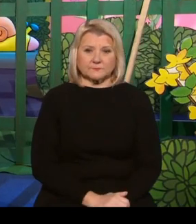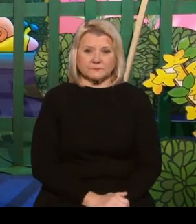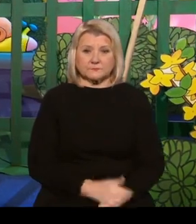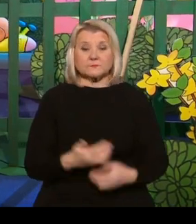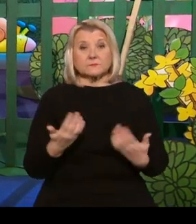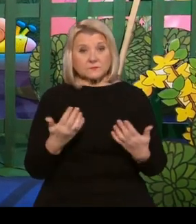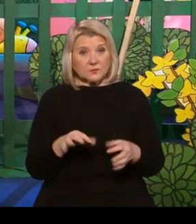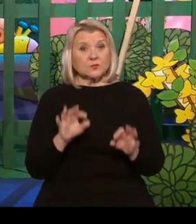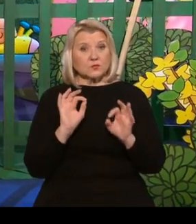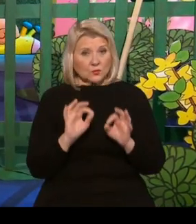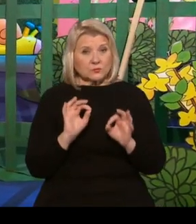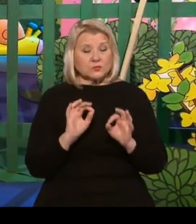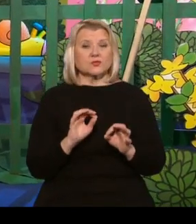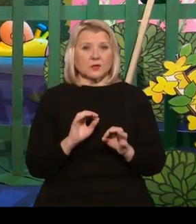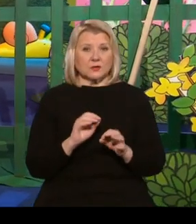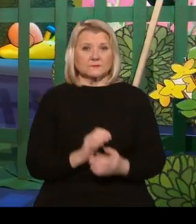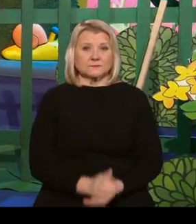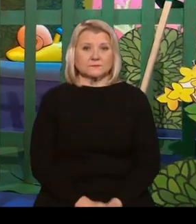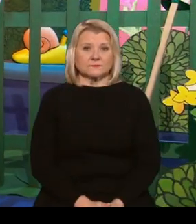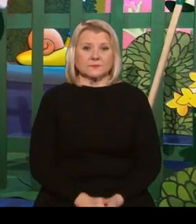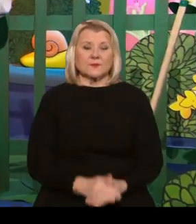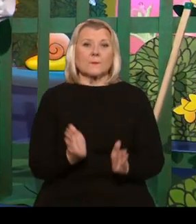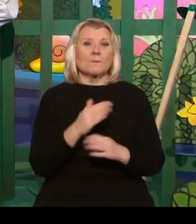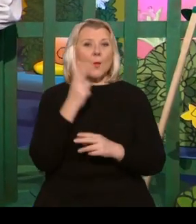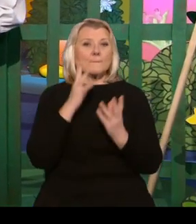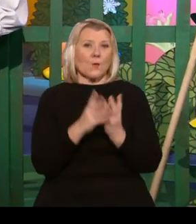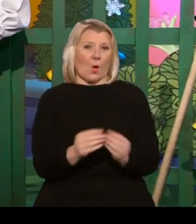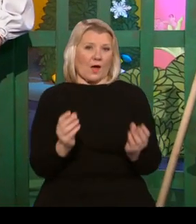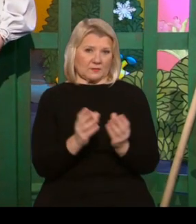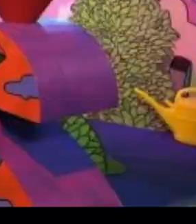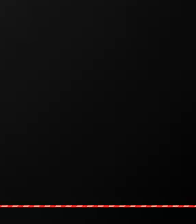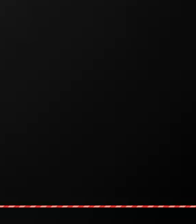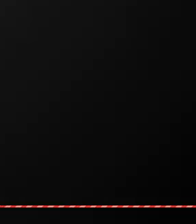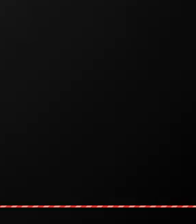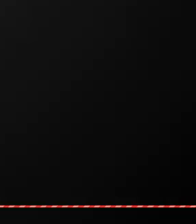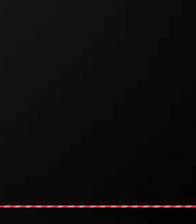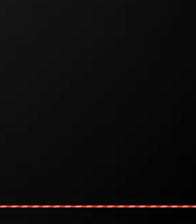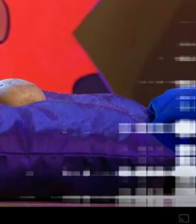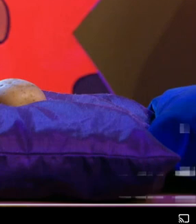jo, já ti to můžu slíbit. Ale až po pohádce.